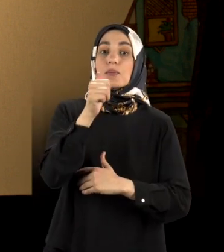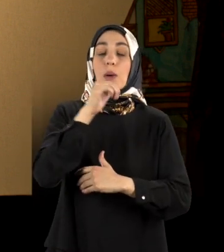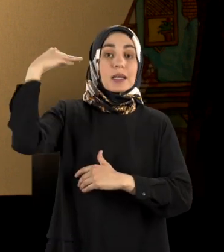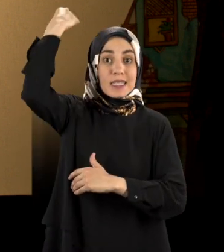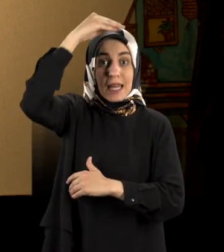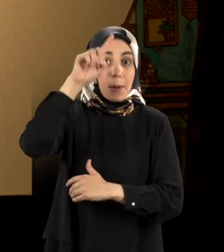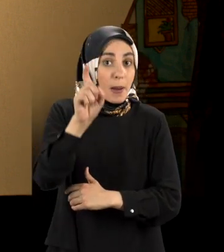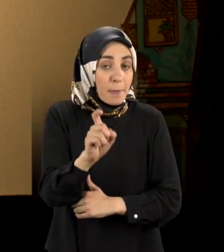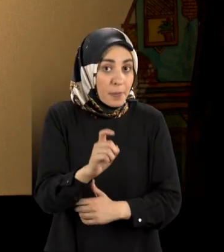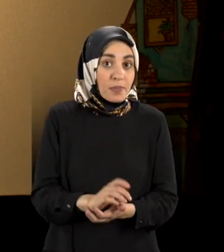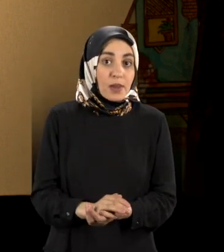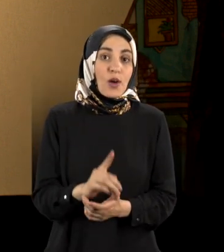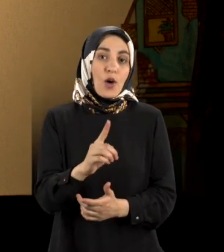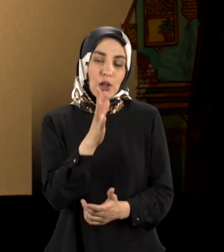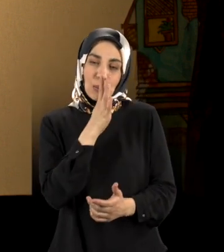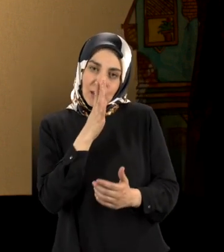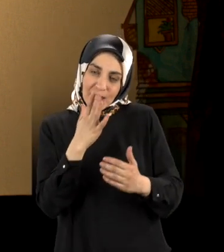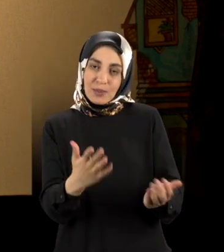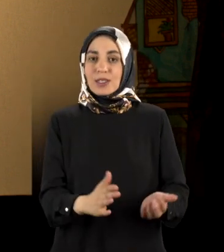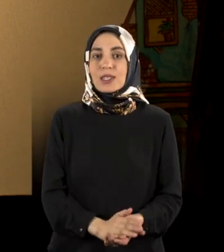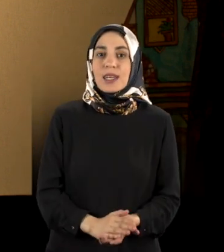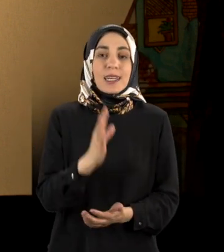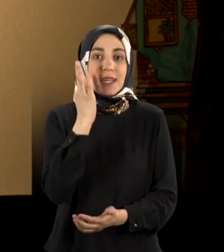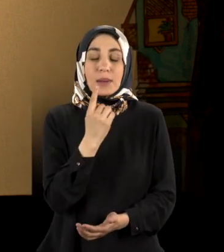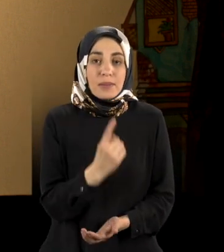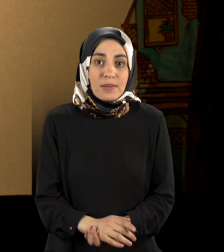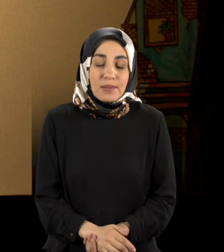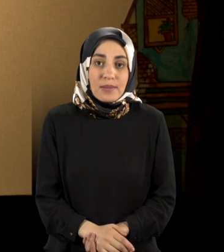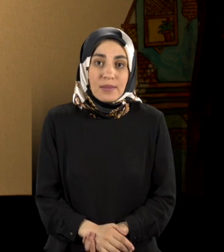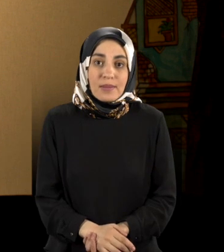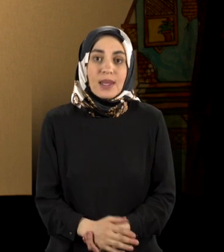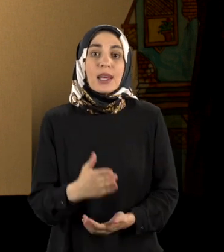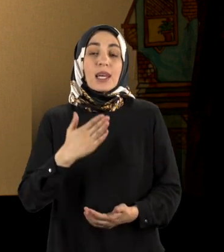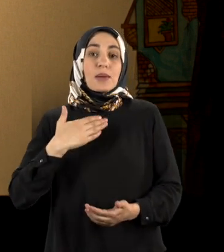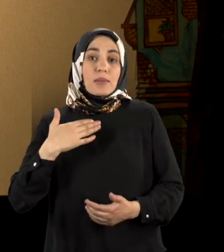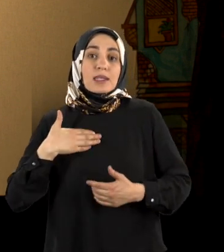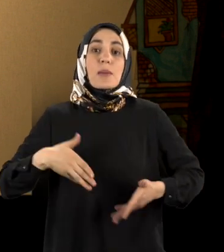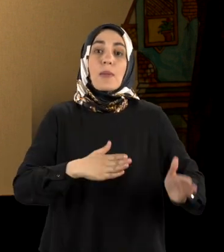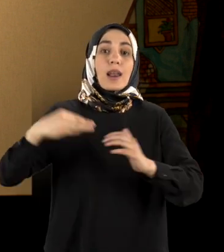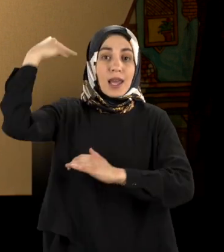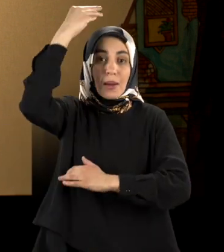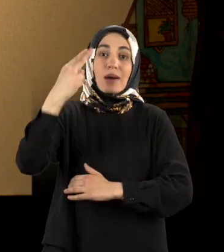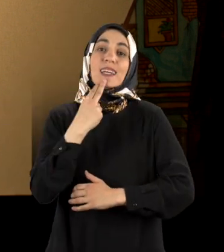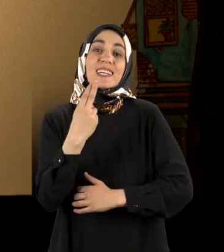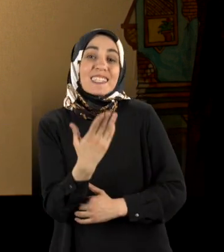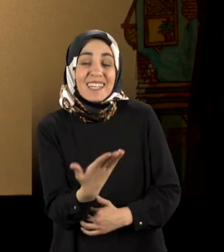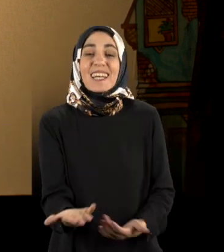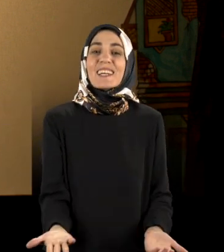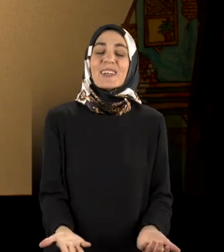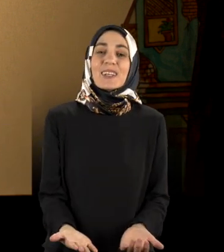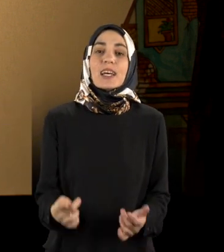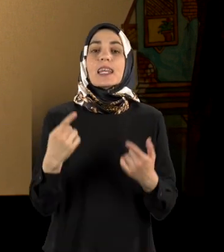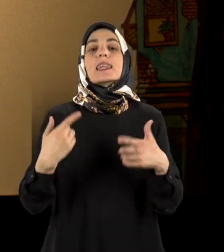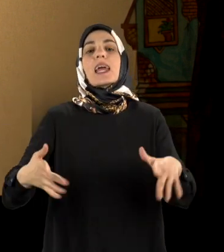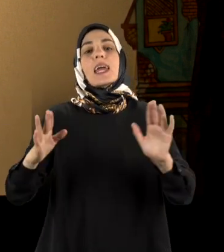aldım babası İmam ve onu bilirim işte Kim bizim mahallenin imamının